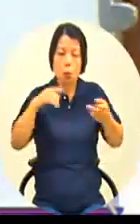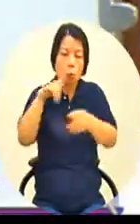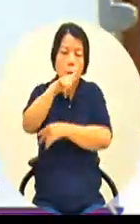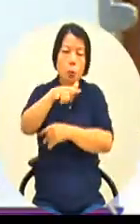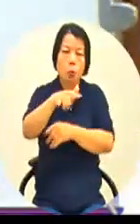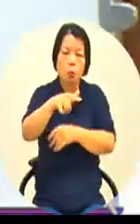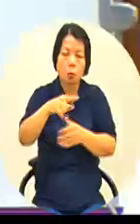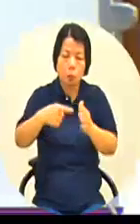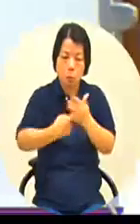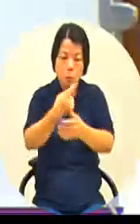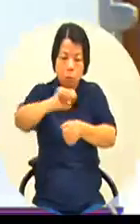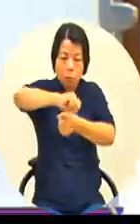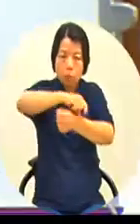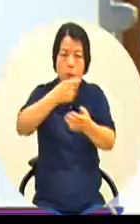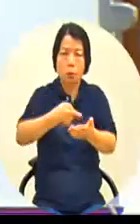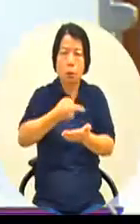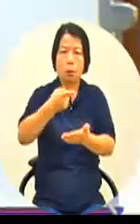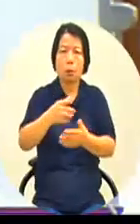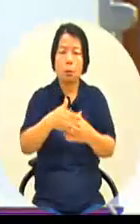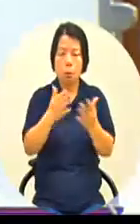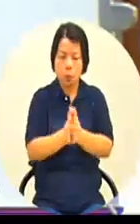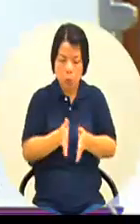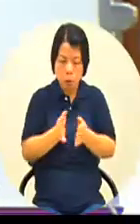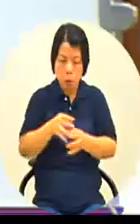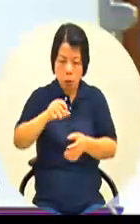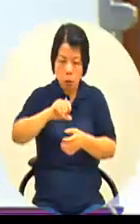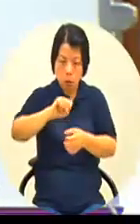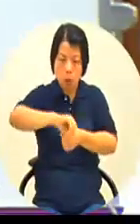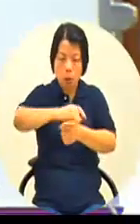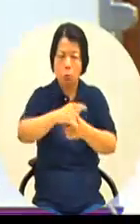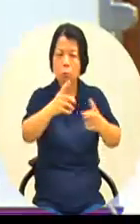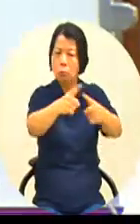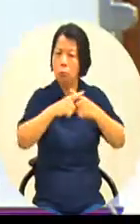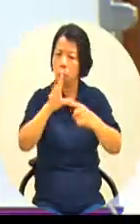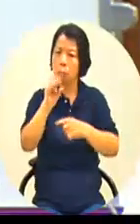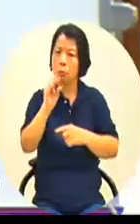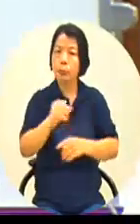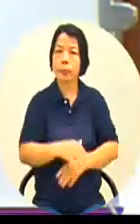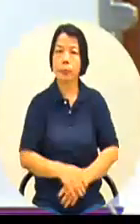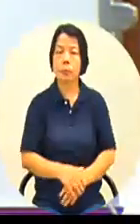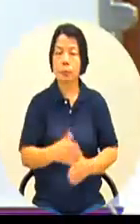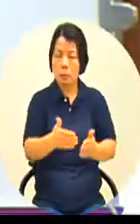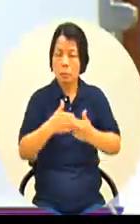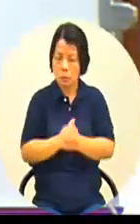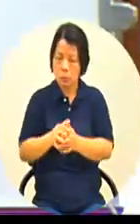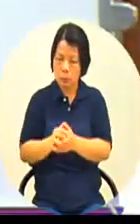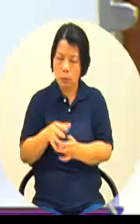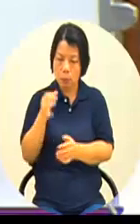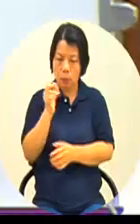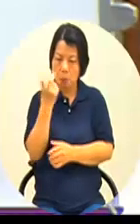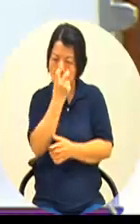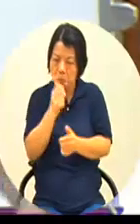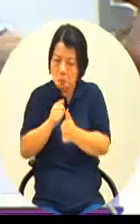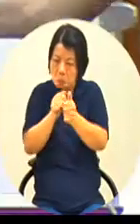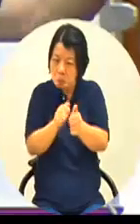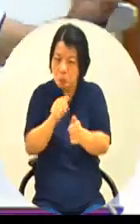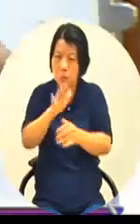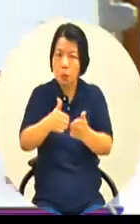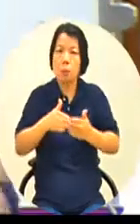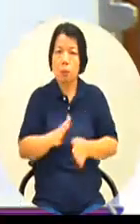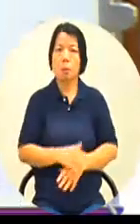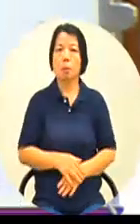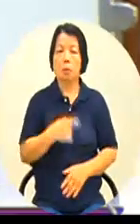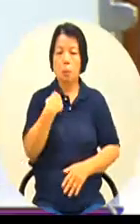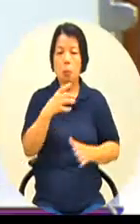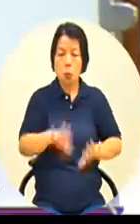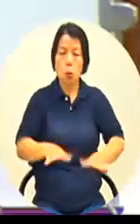么啊？对啦，问题有真正带来人吗？你们要去追踪啊！你开拓讲几条